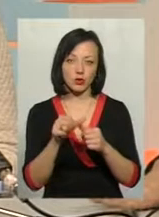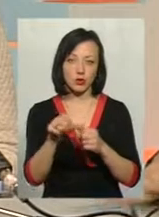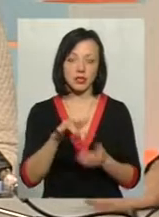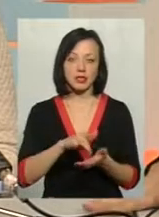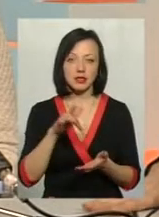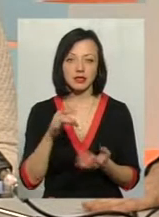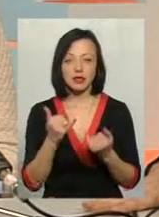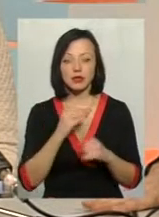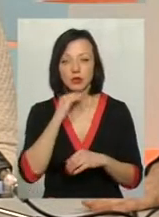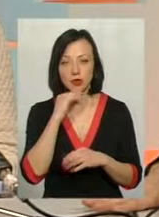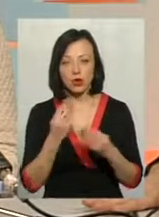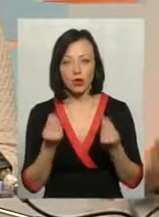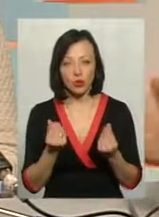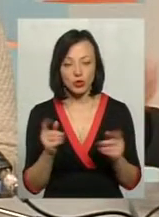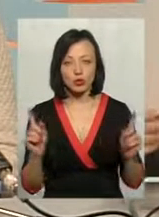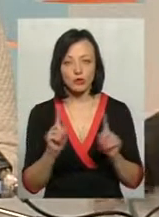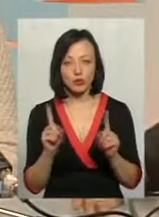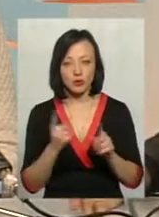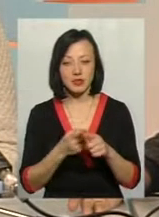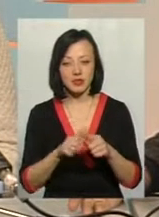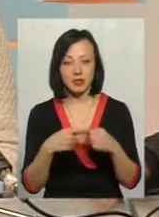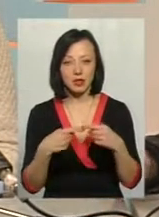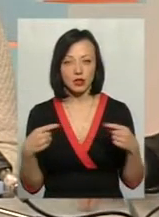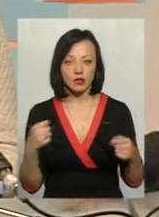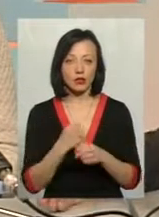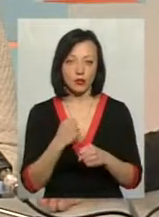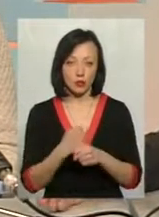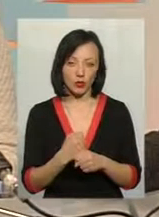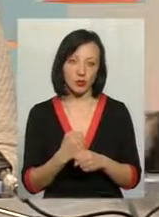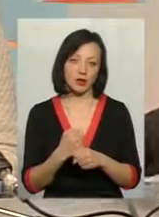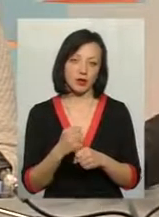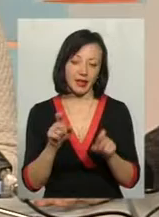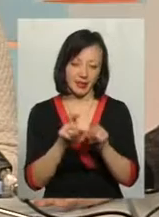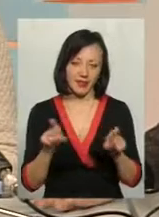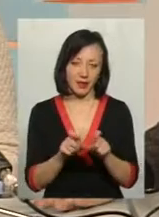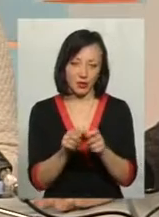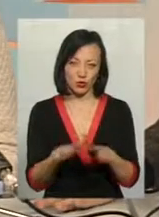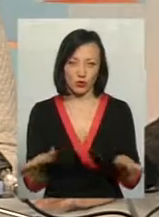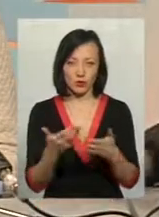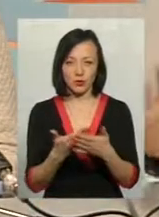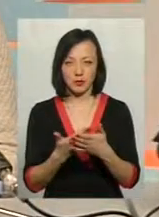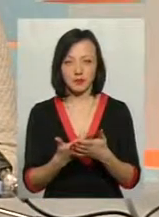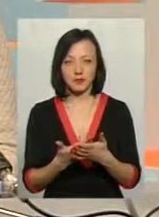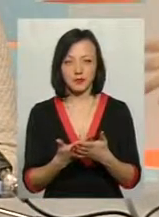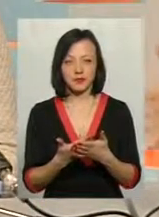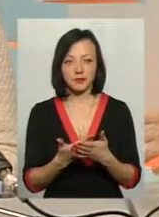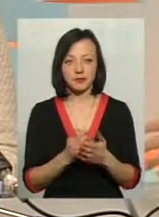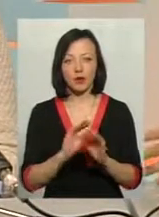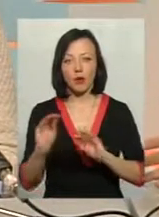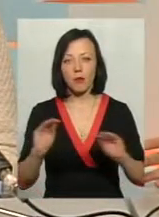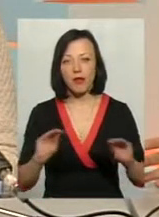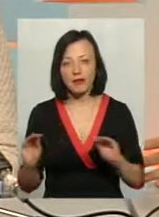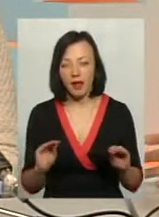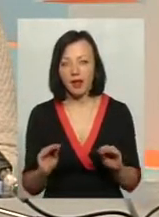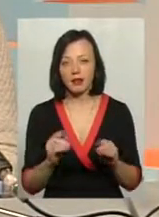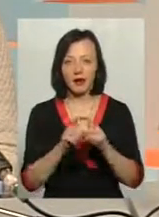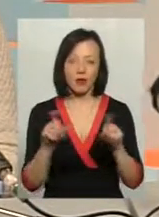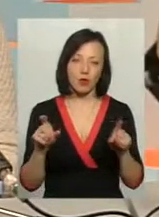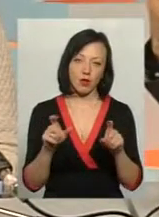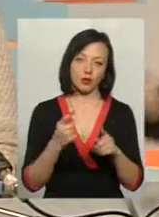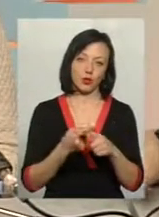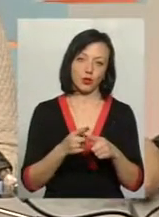децентралізації зараз достатньо коштів, аби ті речі робити інфраструктуру. Ну, що мається на увазі інфраструктуру? Обладнати просто ті